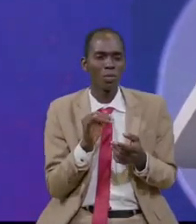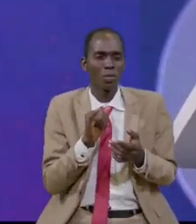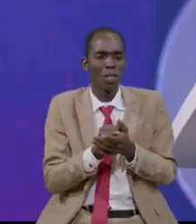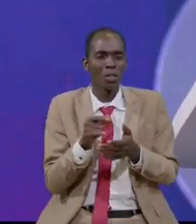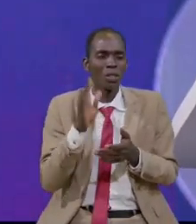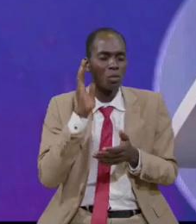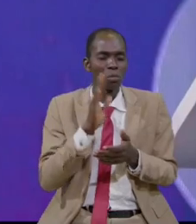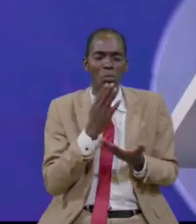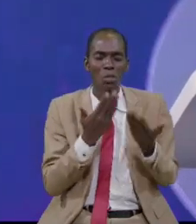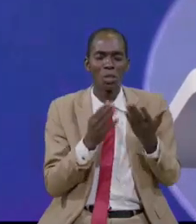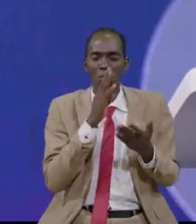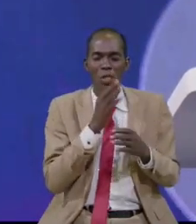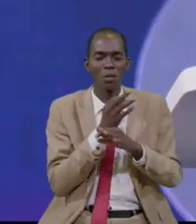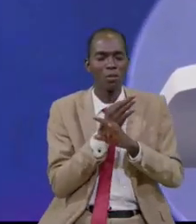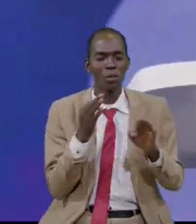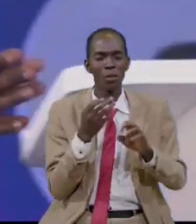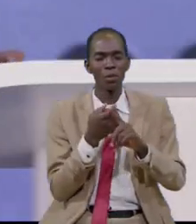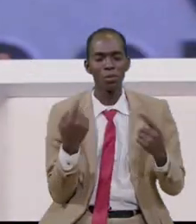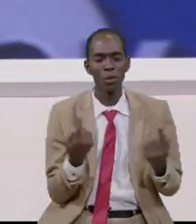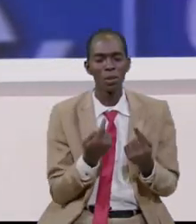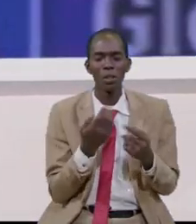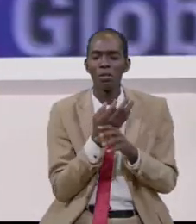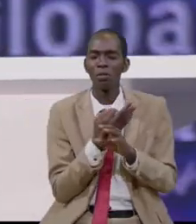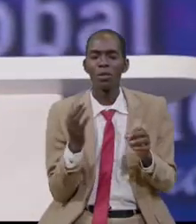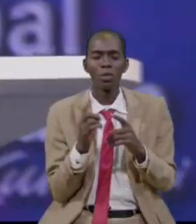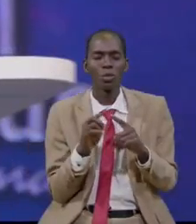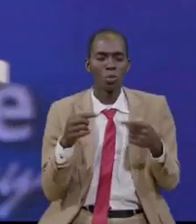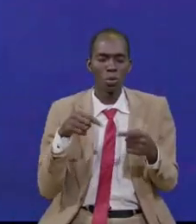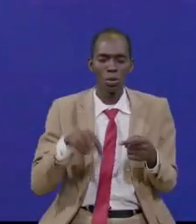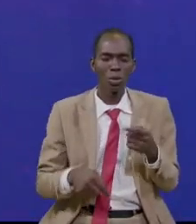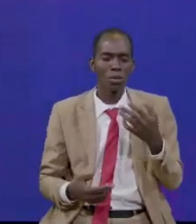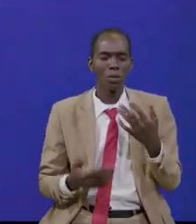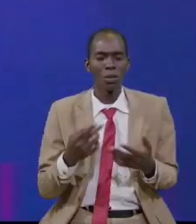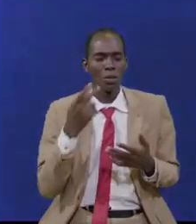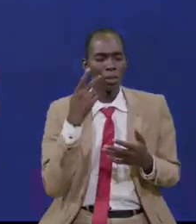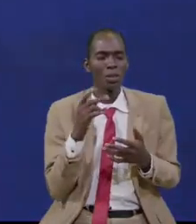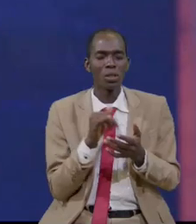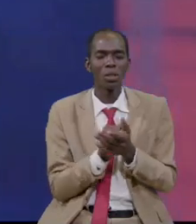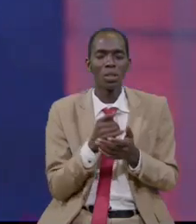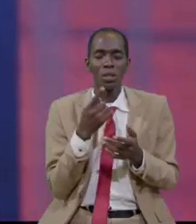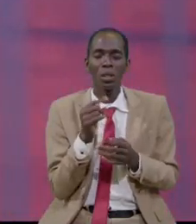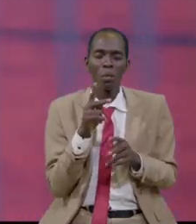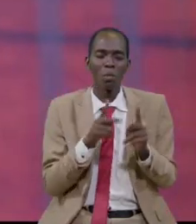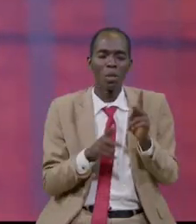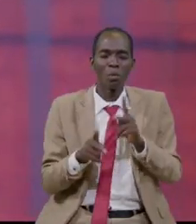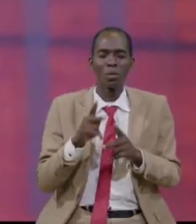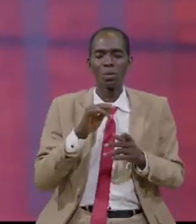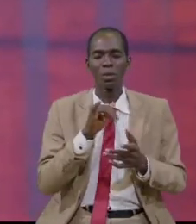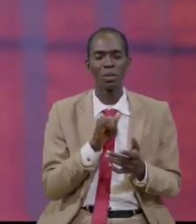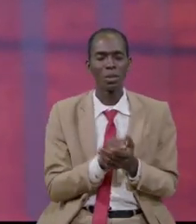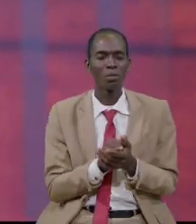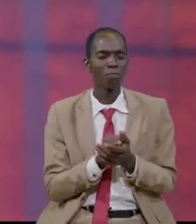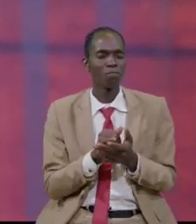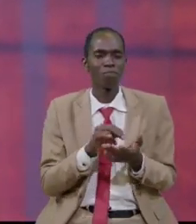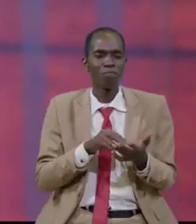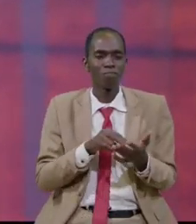péché et libre d'aller en enfer. Vous savez, les fidèles sont ceux-là qui s'attachent à la parole de Dieu,